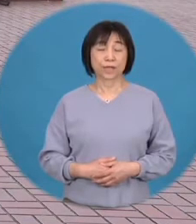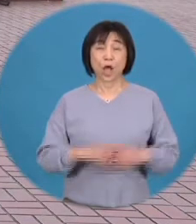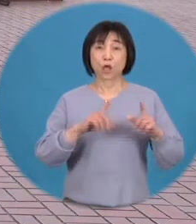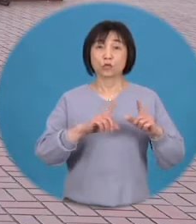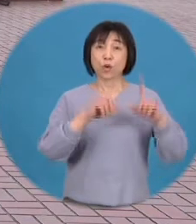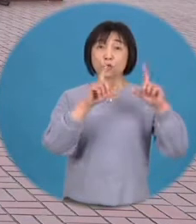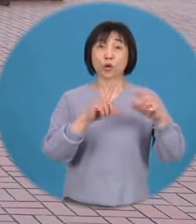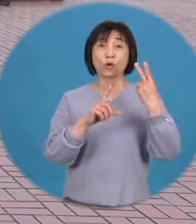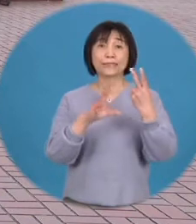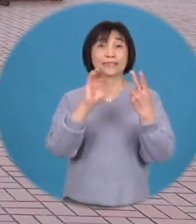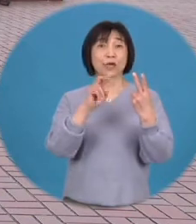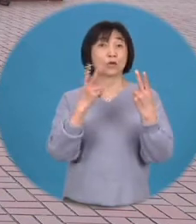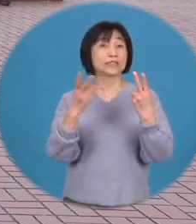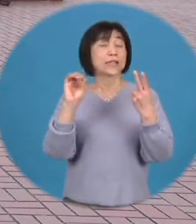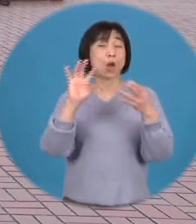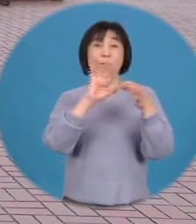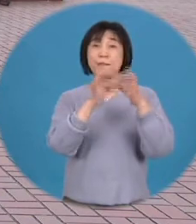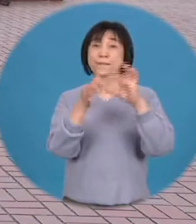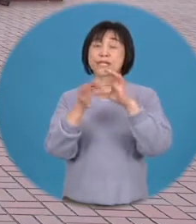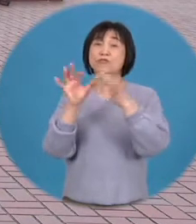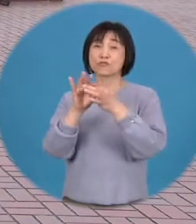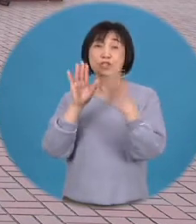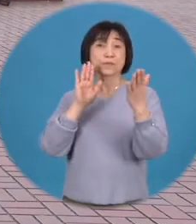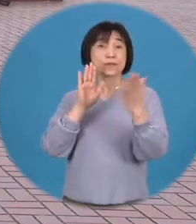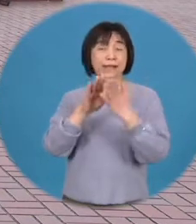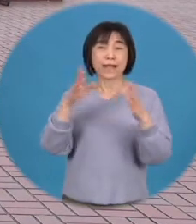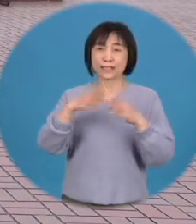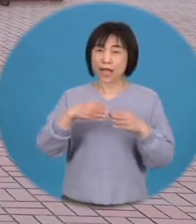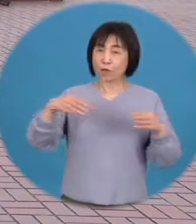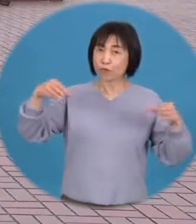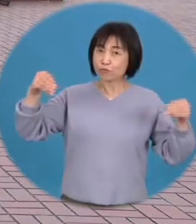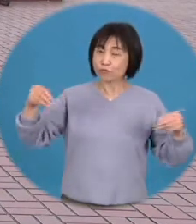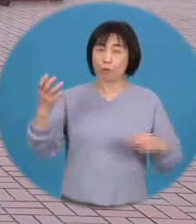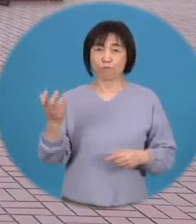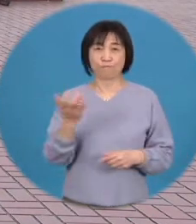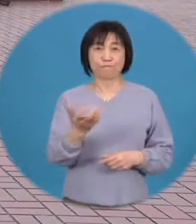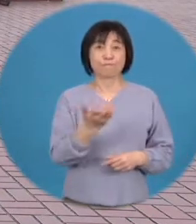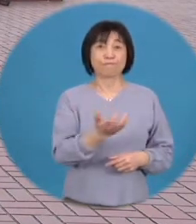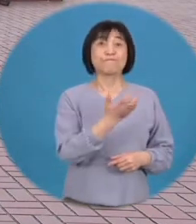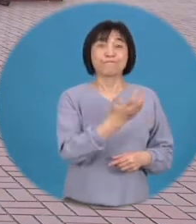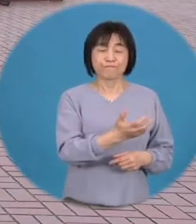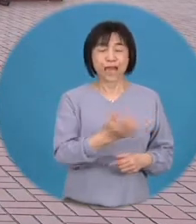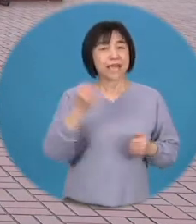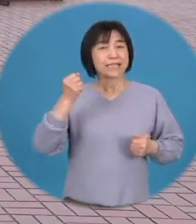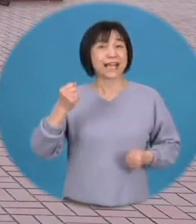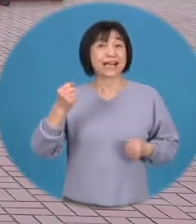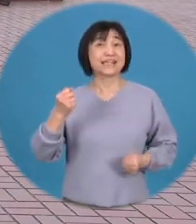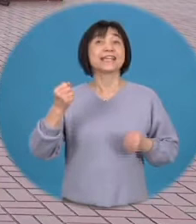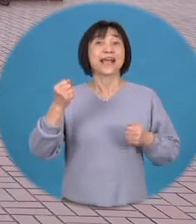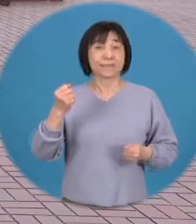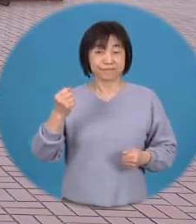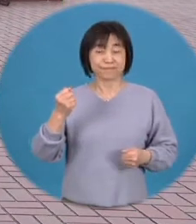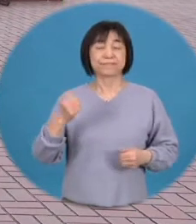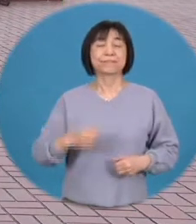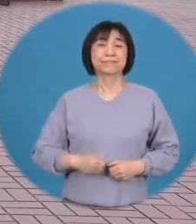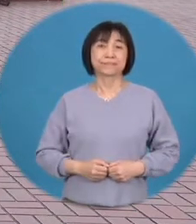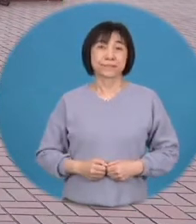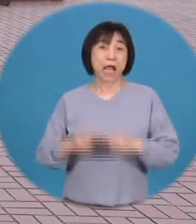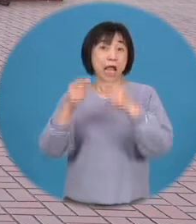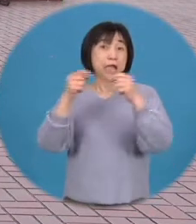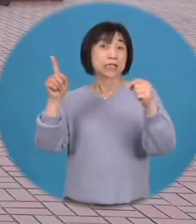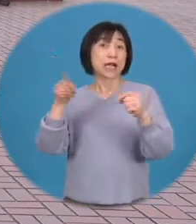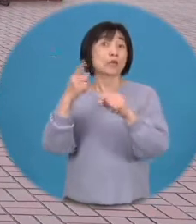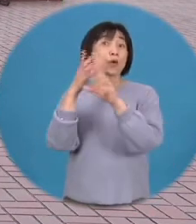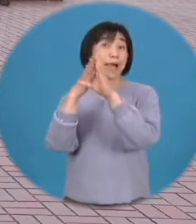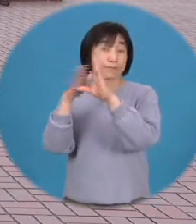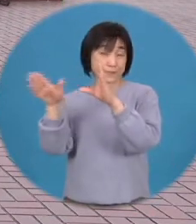東京2020オリンピックに向けて日本全国を巡るオリンピック聖火リレー、岐阜県では長野